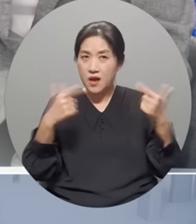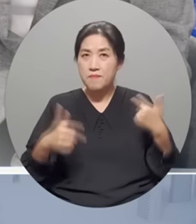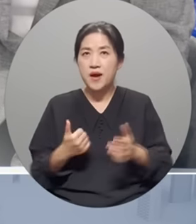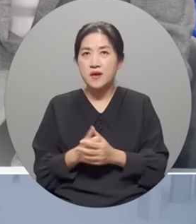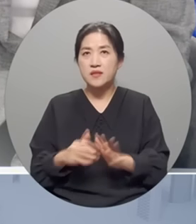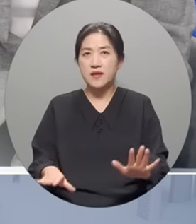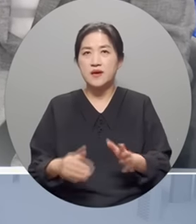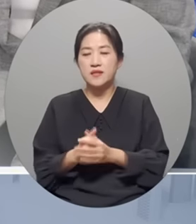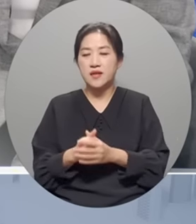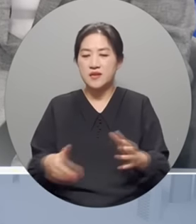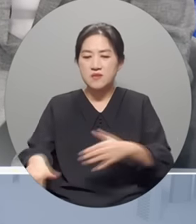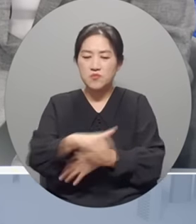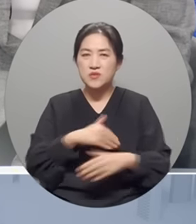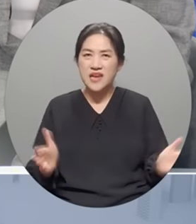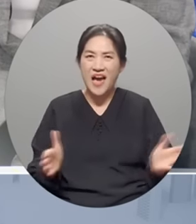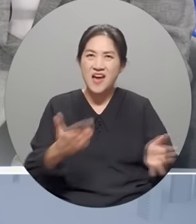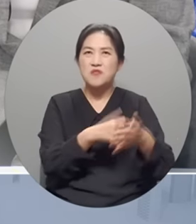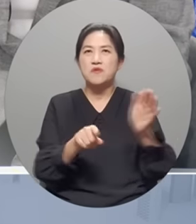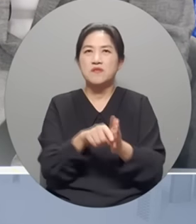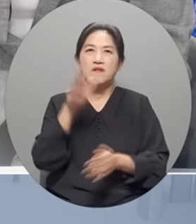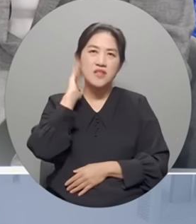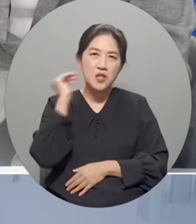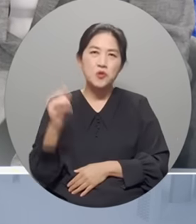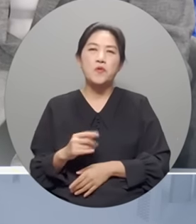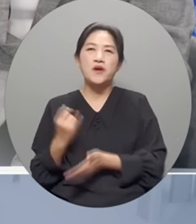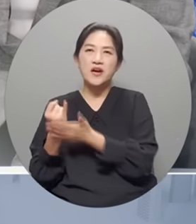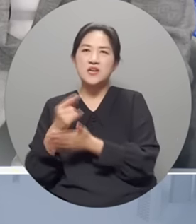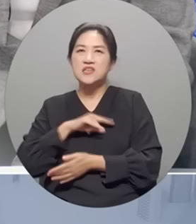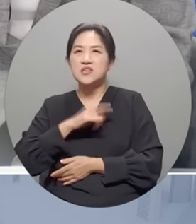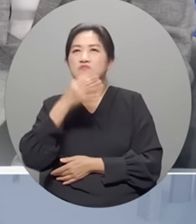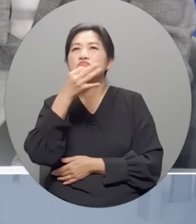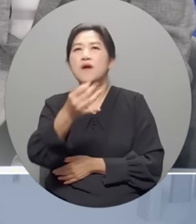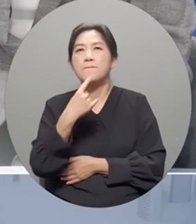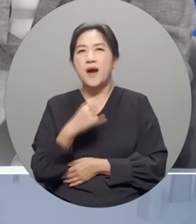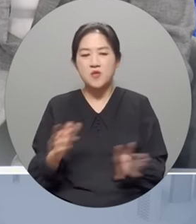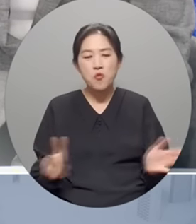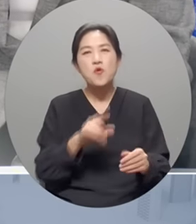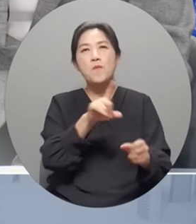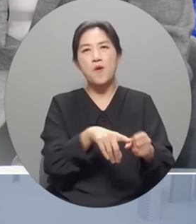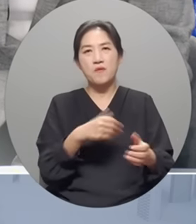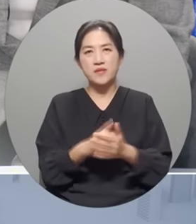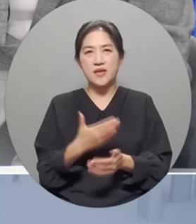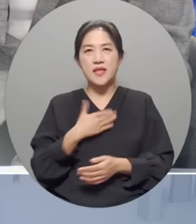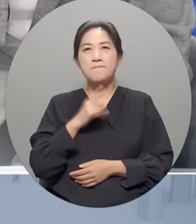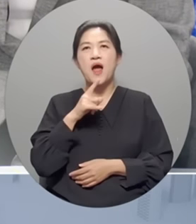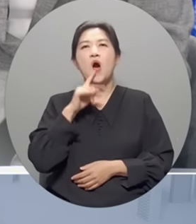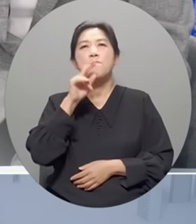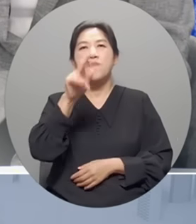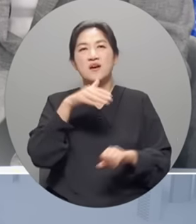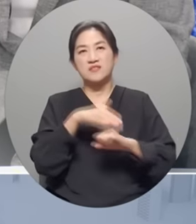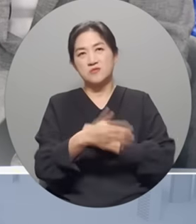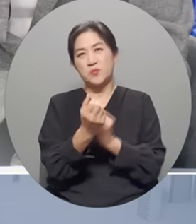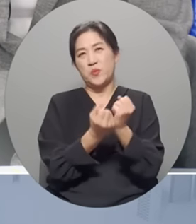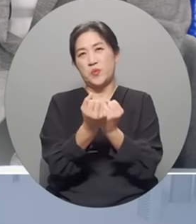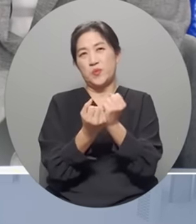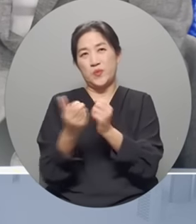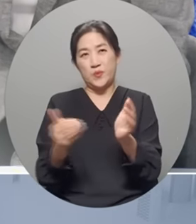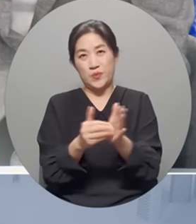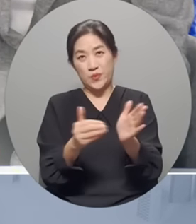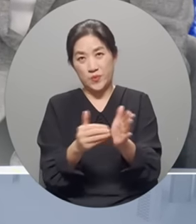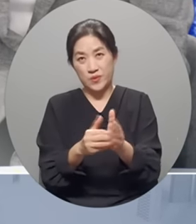사기를 높이기 위해 대통령과 여사를 언급한 거다. 동료 차원이었다면서 자신의 말이 허풍이었다는 식으로